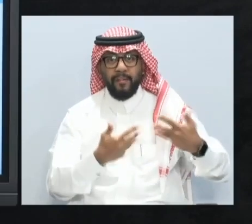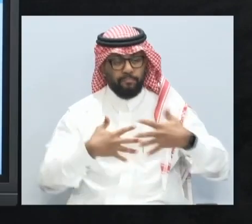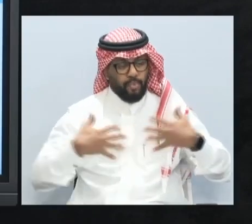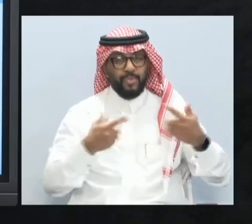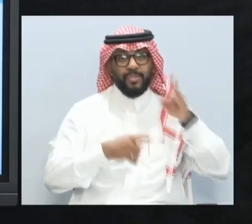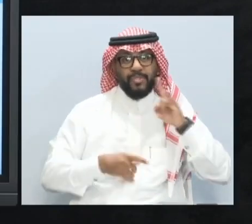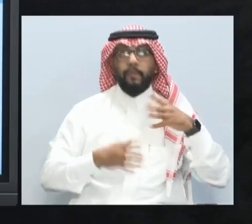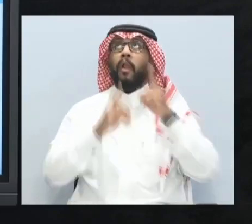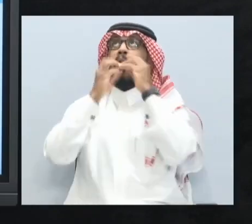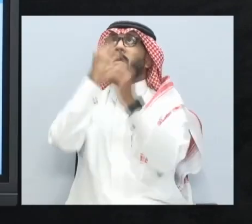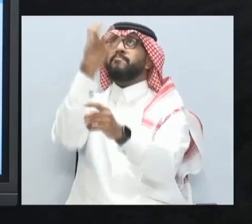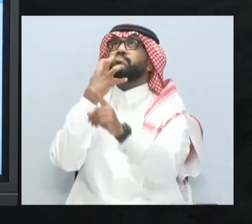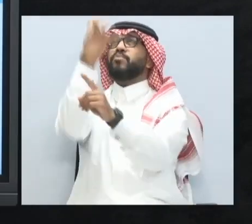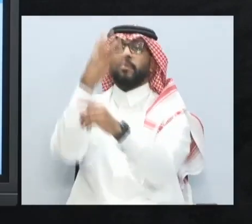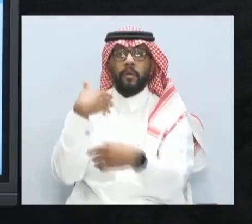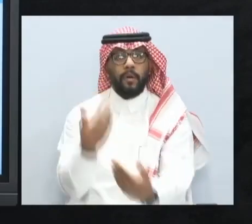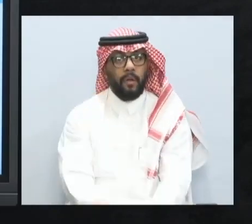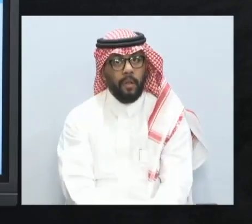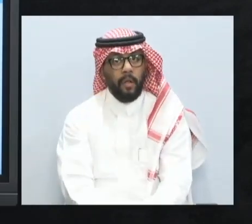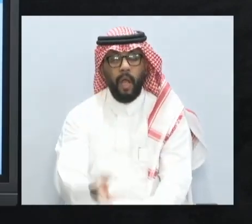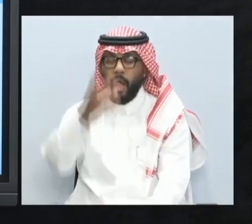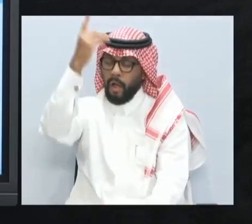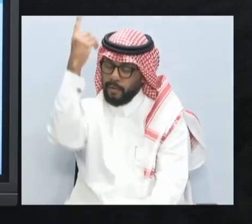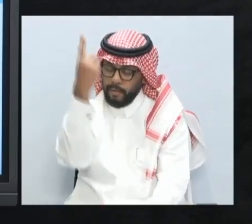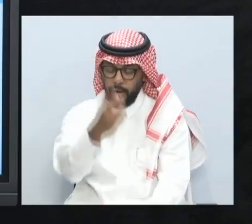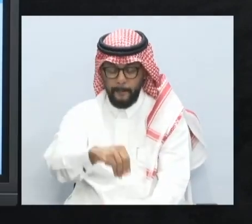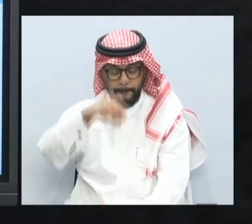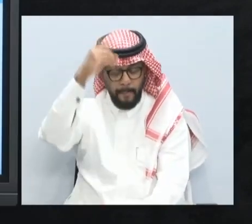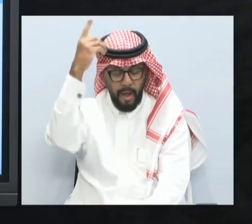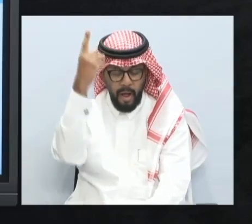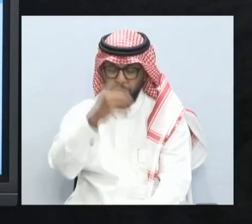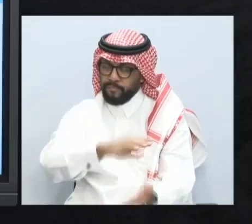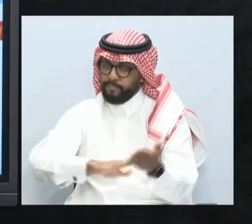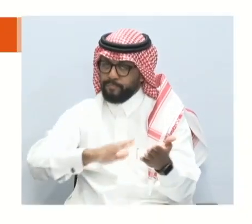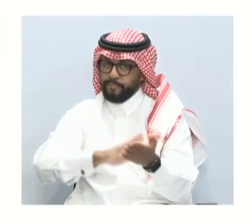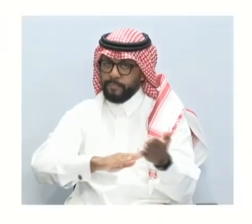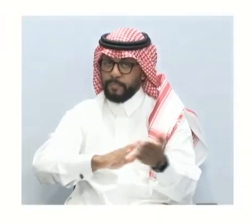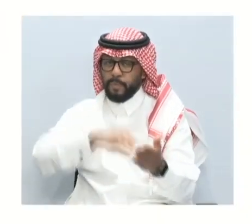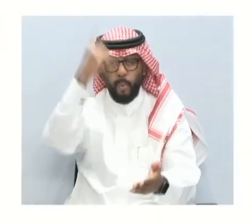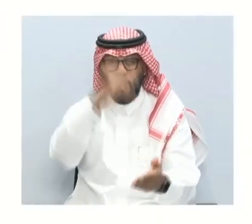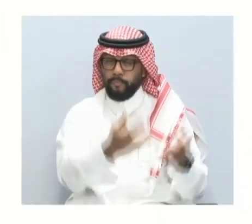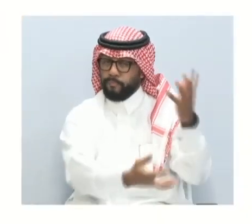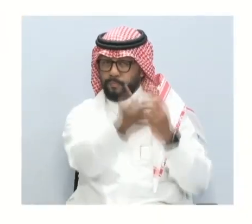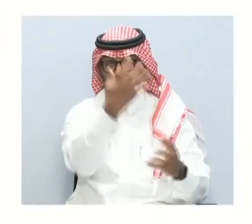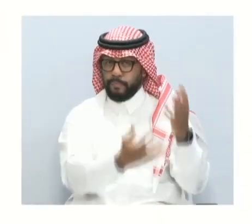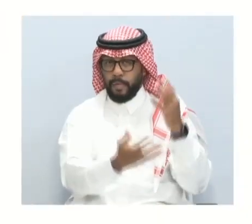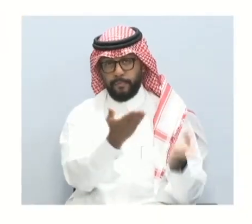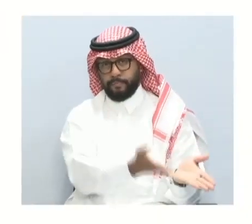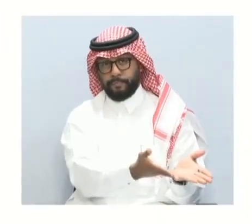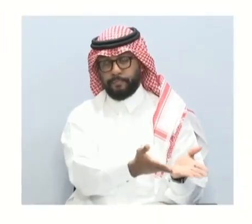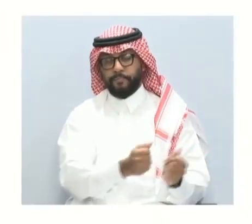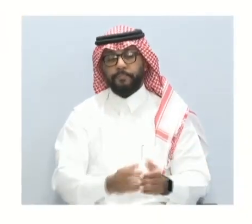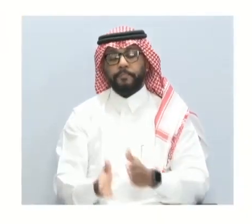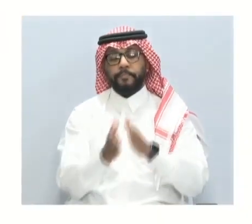وع نسال الله السلامه والعافيه تعالى الله عما يقول الكافرون علوا ك را الامر الثالث انه قد